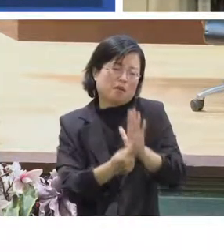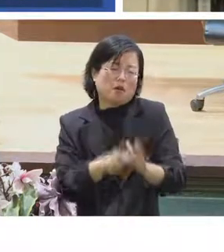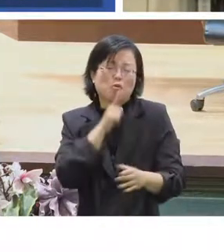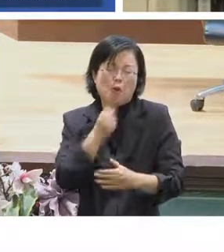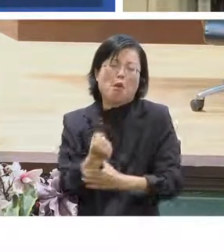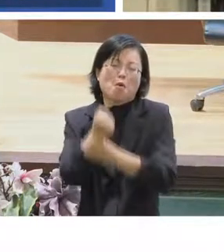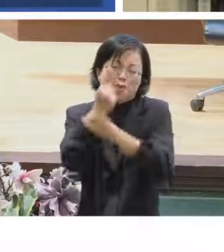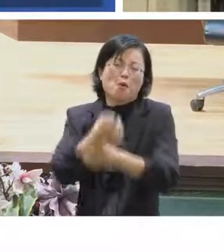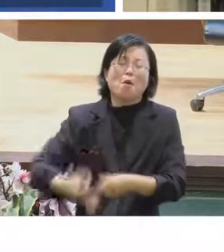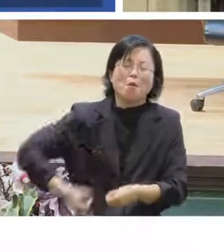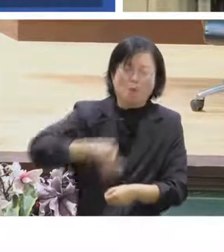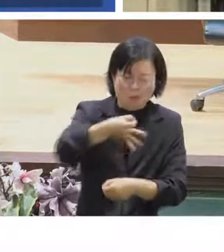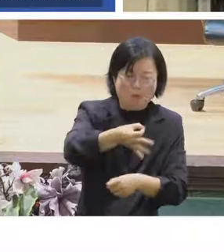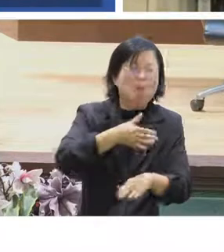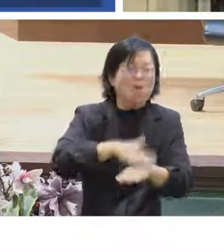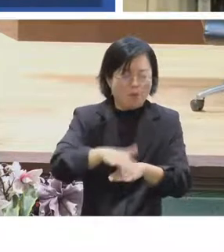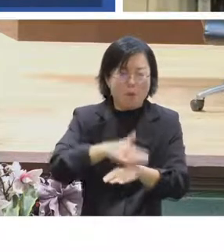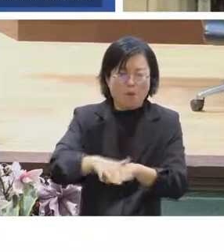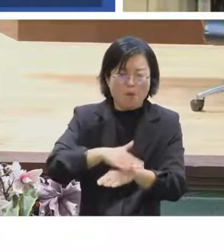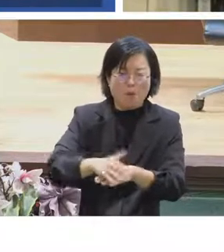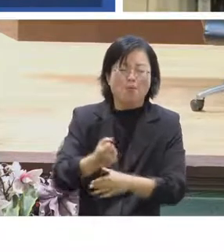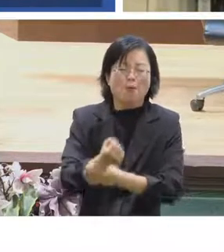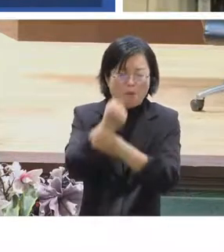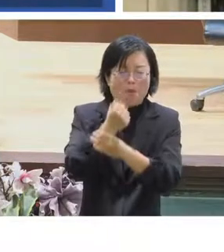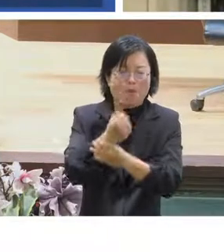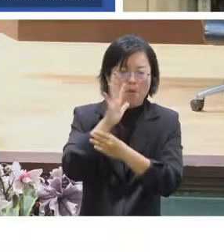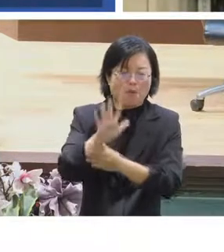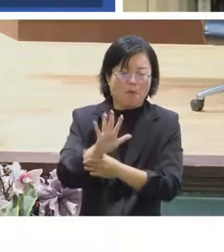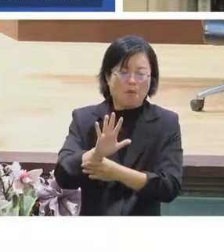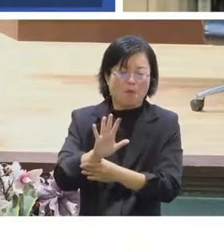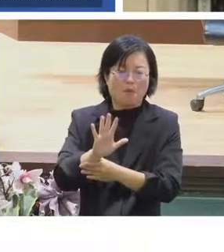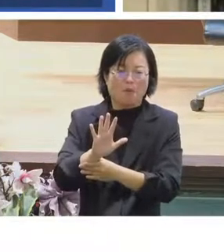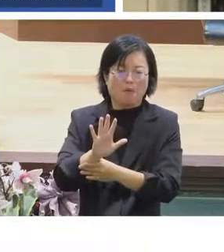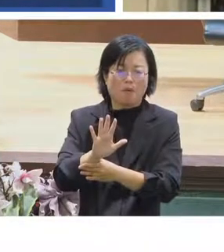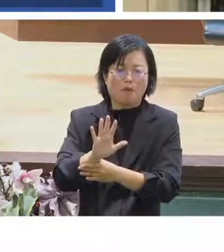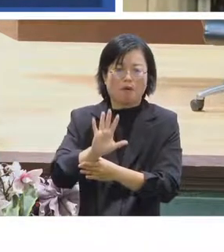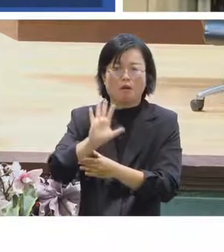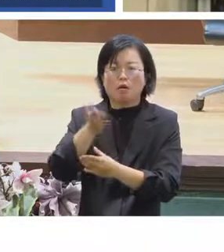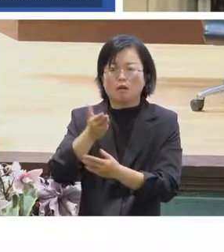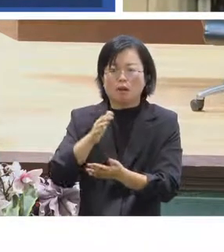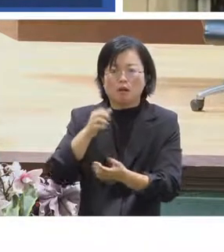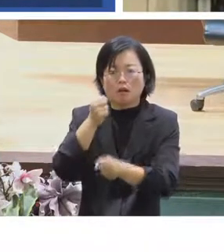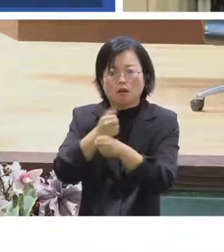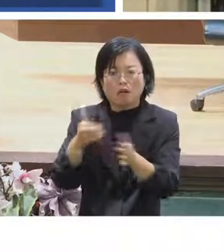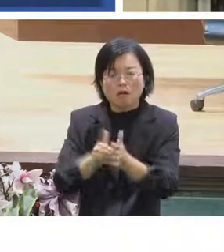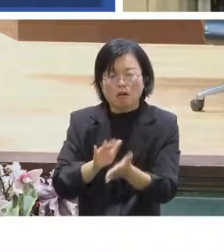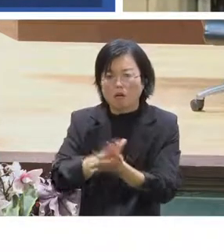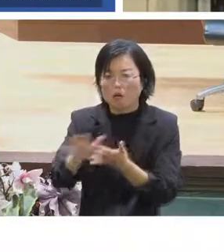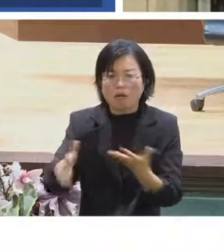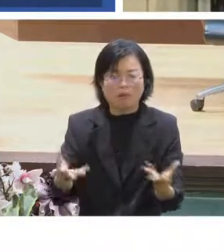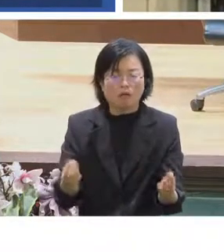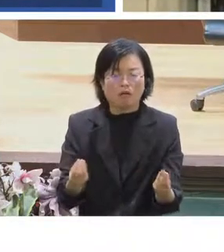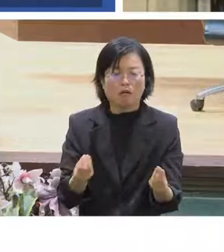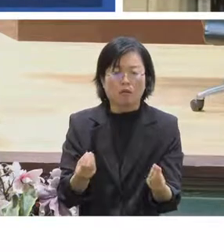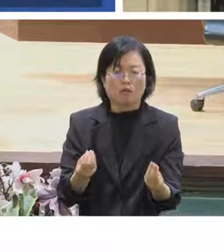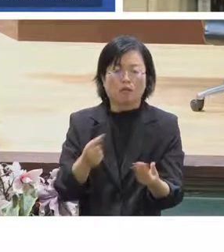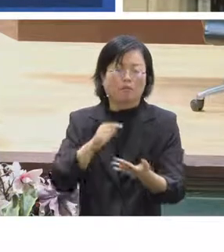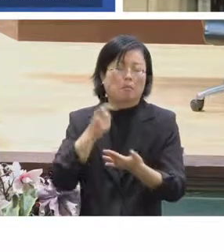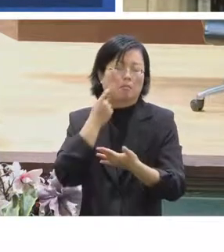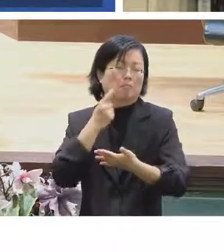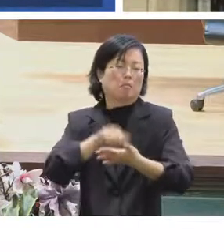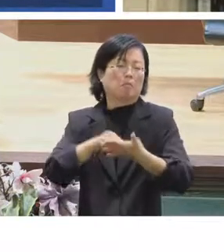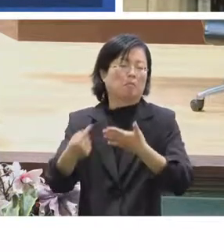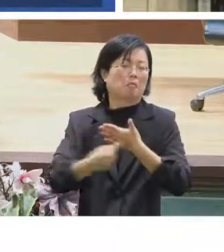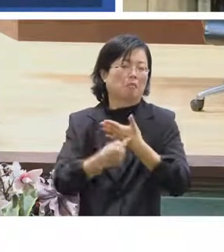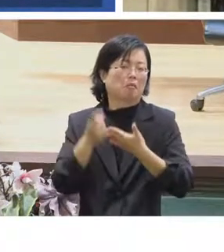钱也支持你们去做一些 hackathon， 但是做完之后就没有然后。所以我们为什么定位要想做这样一个